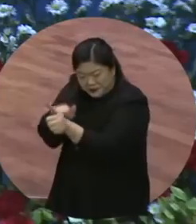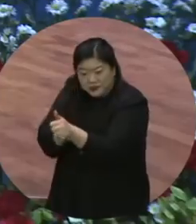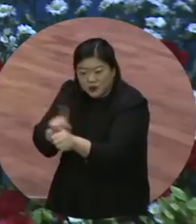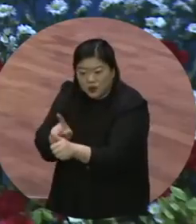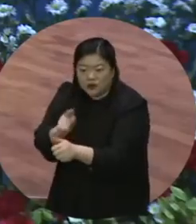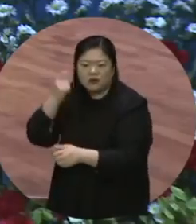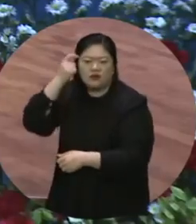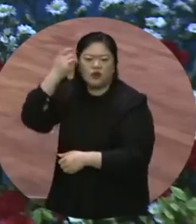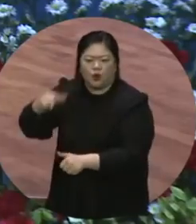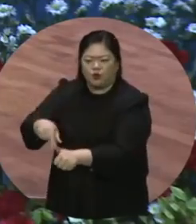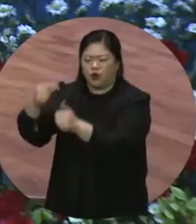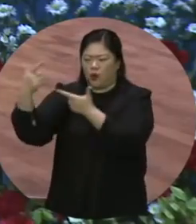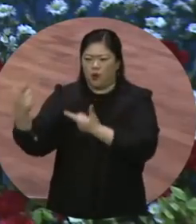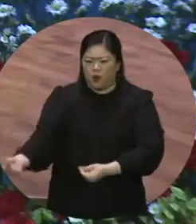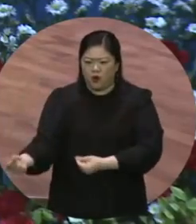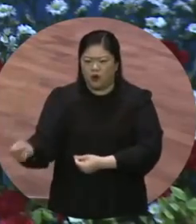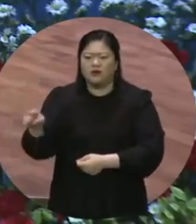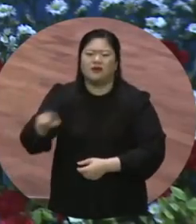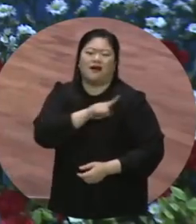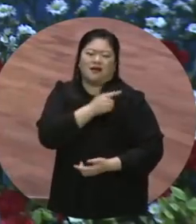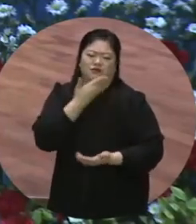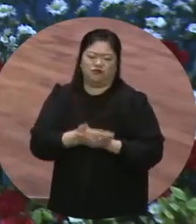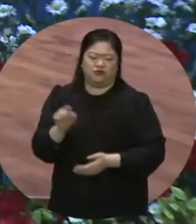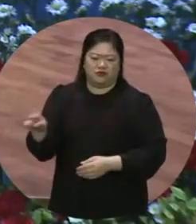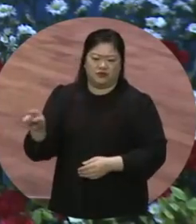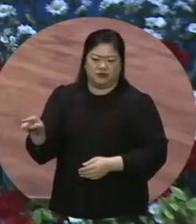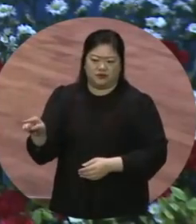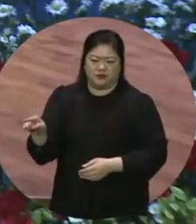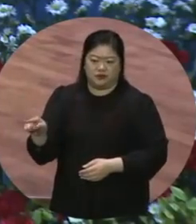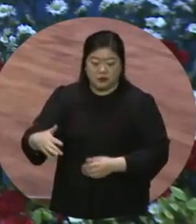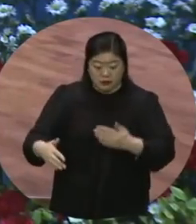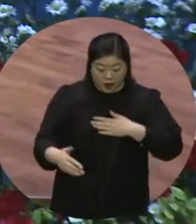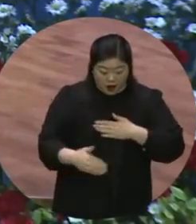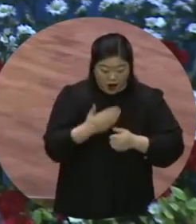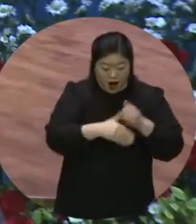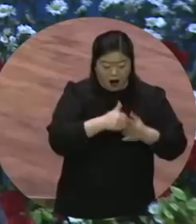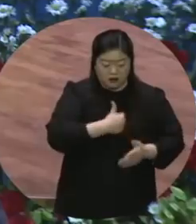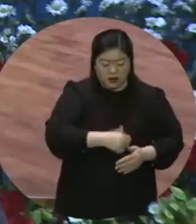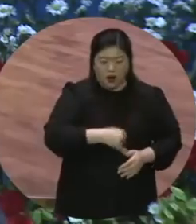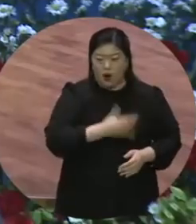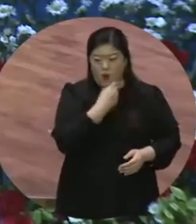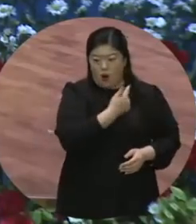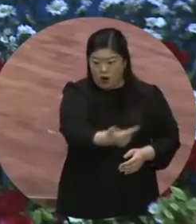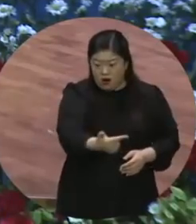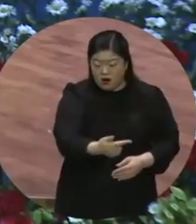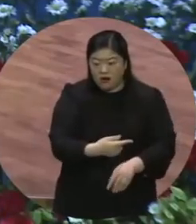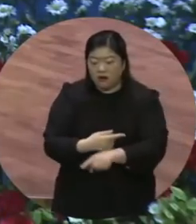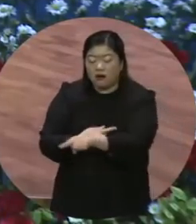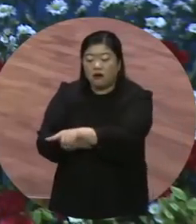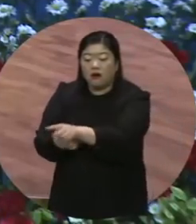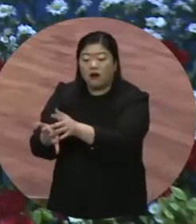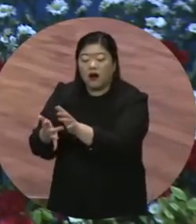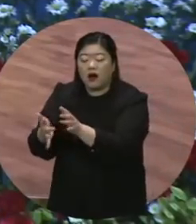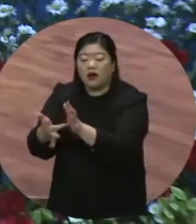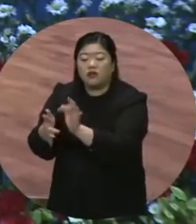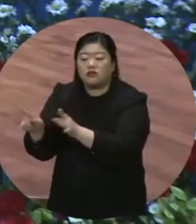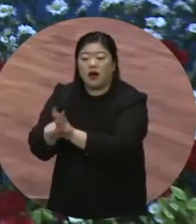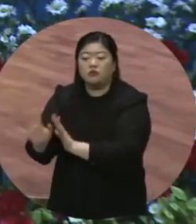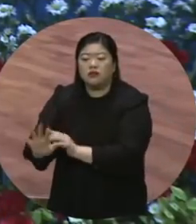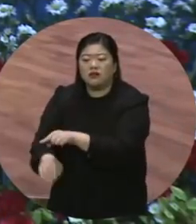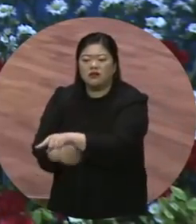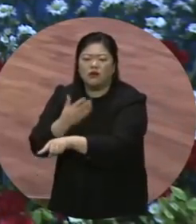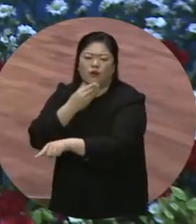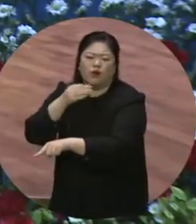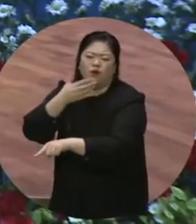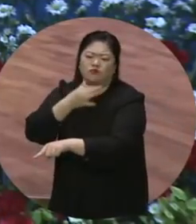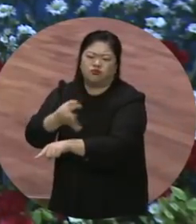구원이에요. 부모님을 하나님의 자녀로 만들어주는 거예요. 부모님을 영적인 거듭남의 이 놀라운